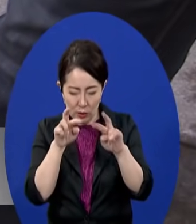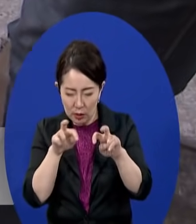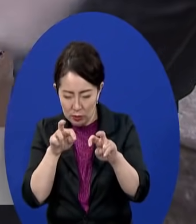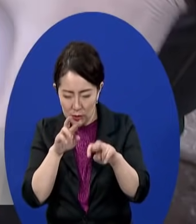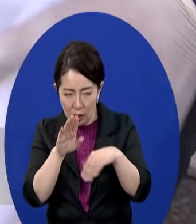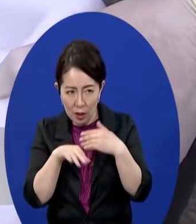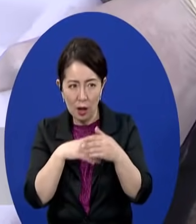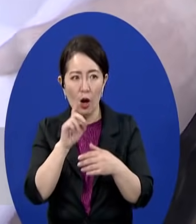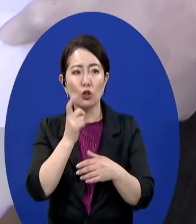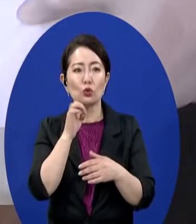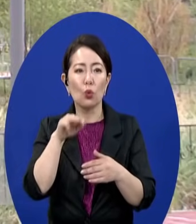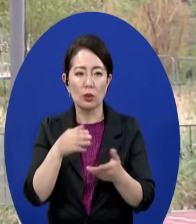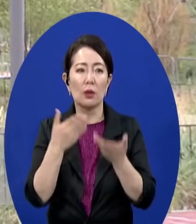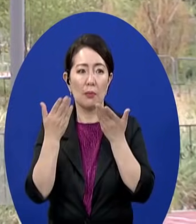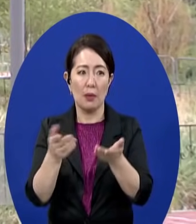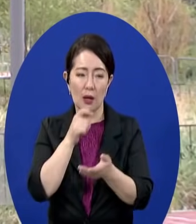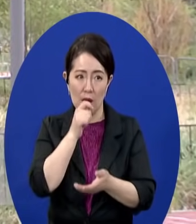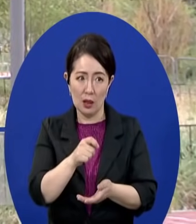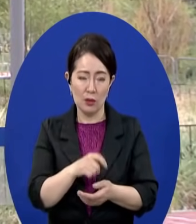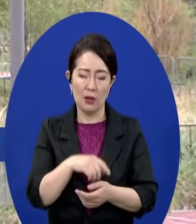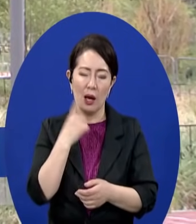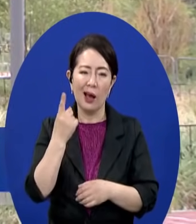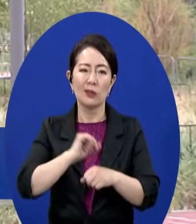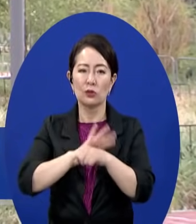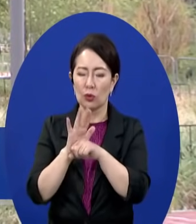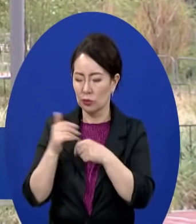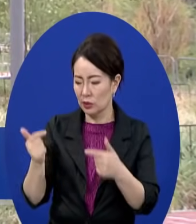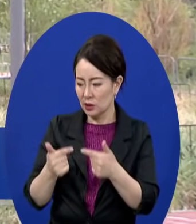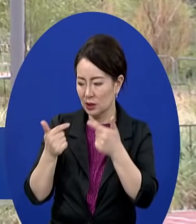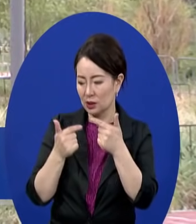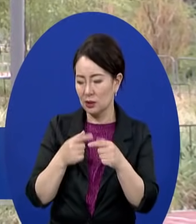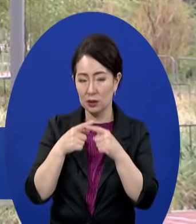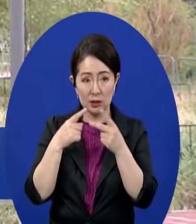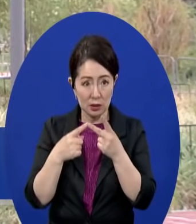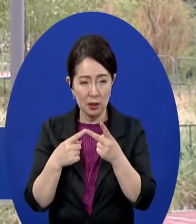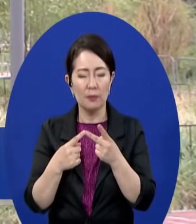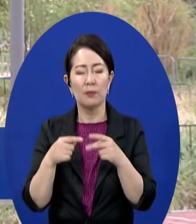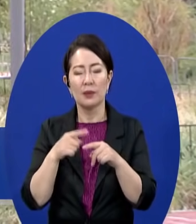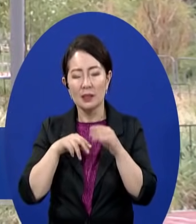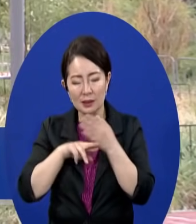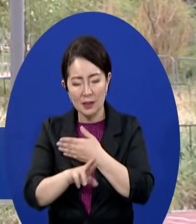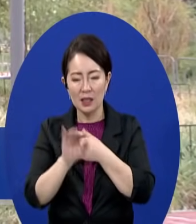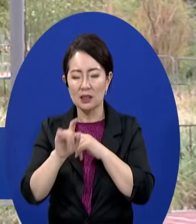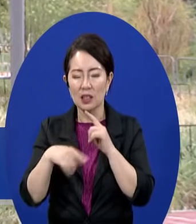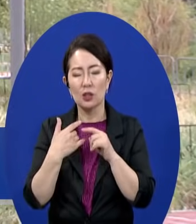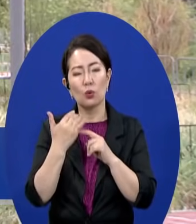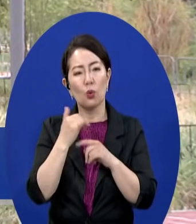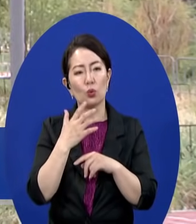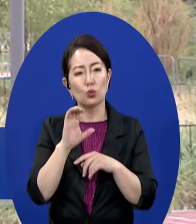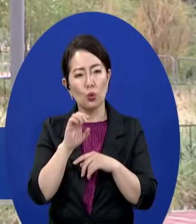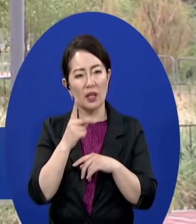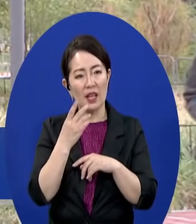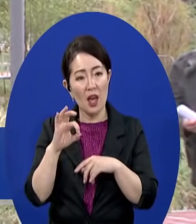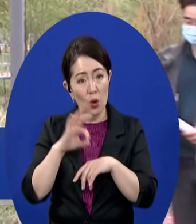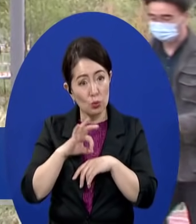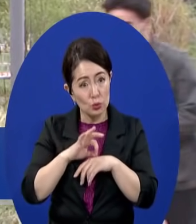ингээд хүсүүдтэй хандулж байгаа. Данганц ингээд цар тахлын эсрэг ингээд тэмцээ зогсохгүй нөхө тоног төхөөрөмж нь цаашдаа илүү удирлын чанартай сүрээ гэдэг ч юм